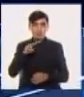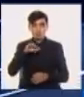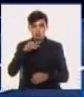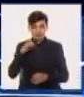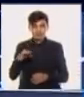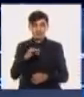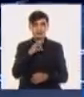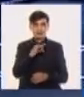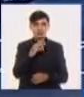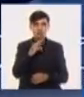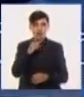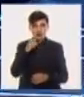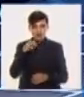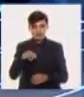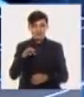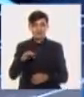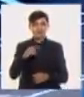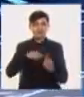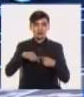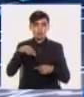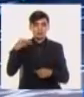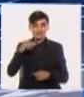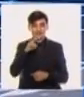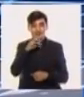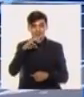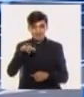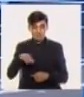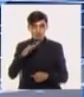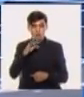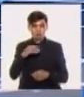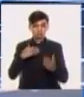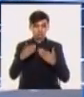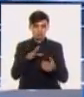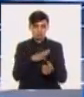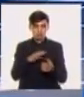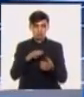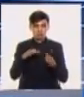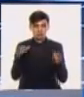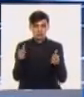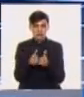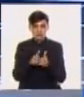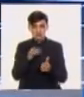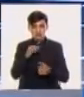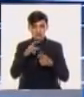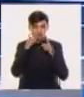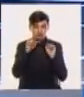Эмомали Рахмон, Шавхат Мирзиёев и наш президент Касым Жомарт Токаев общались довольно тесно, без средств личной защиты. Позже в